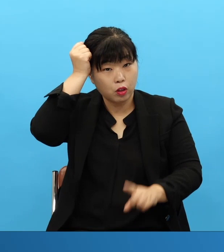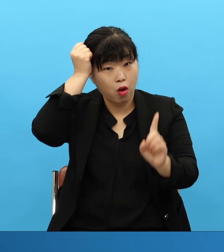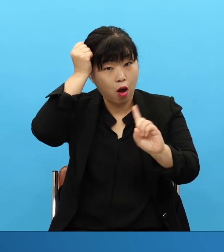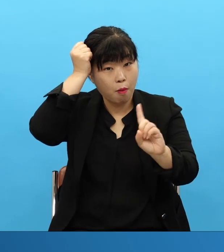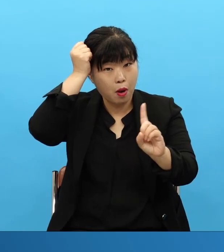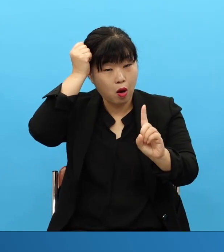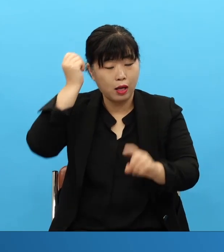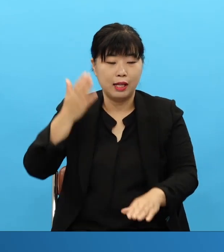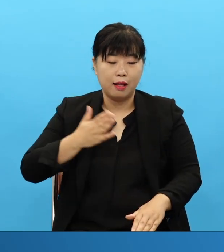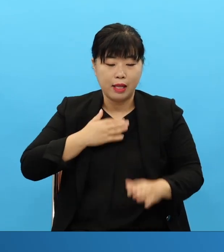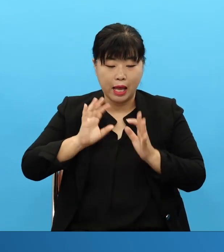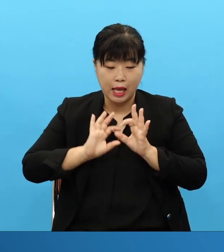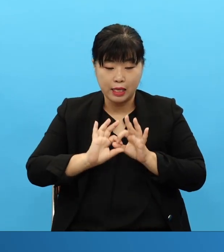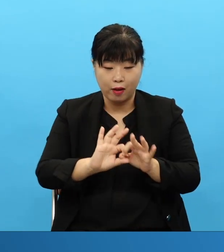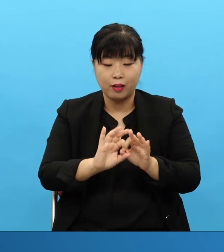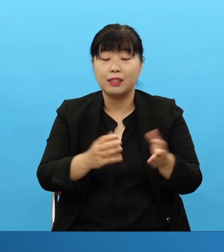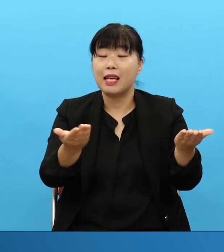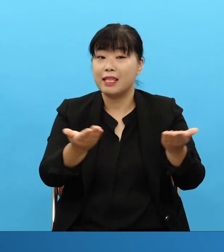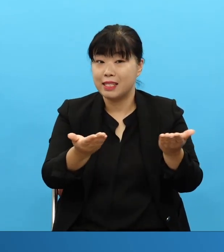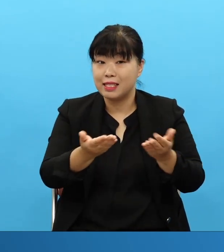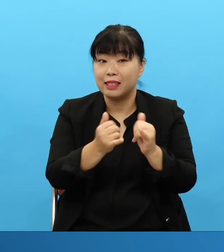직원